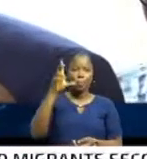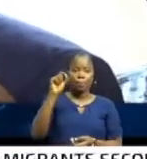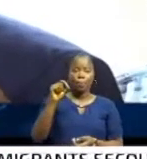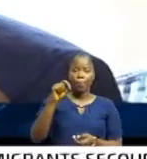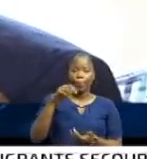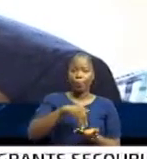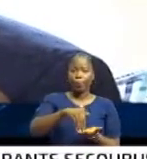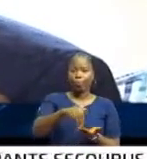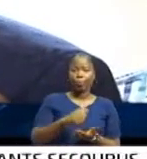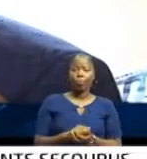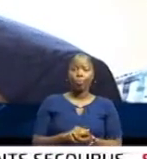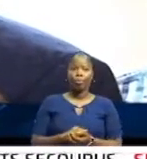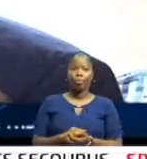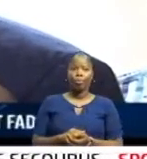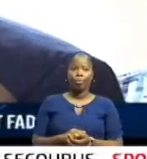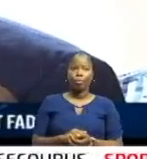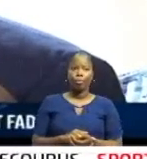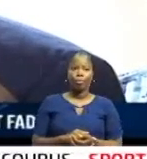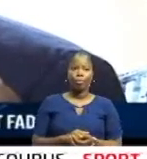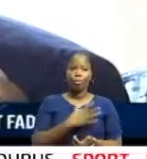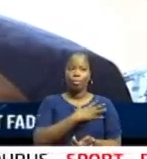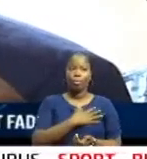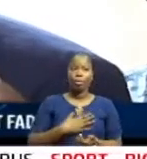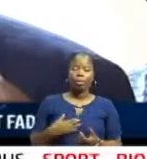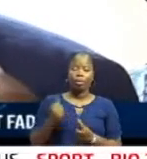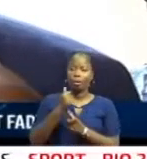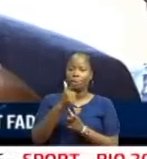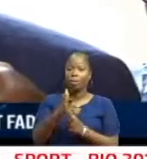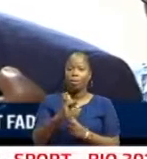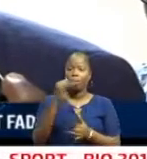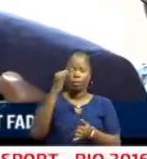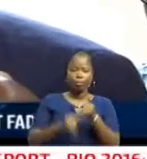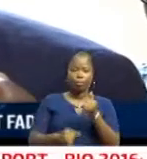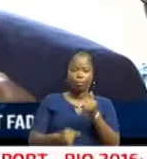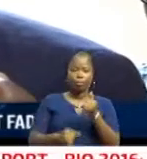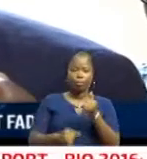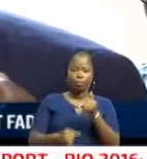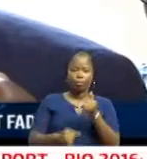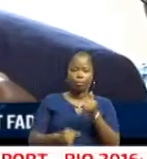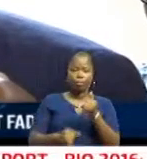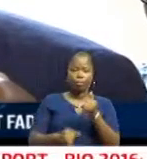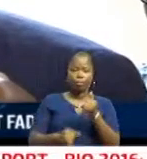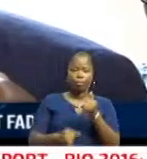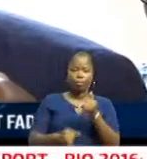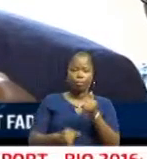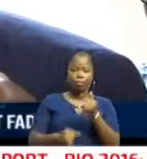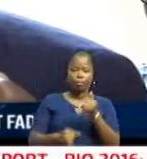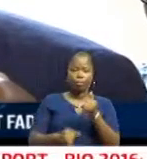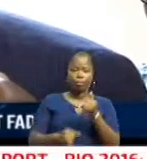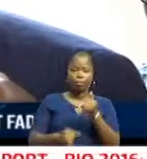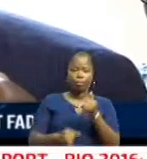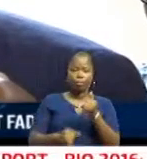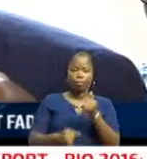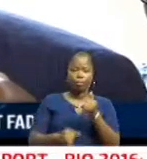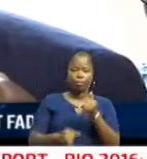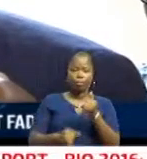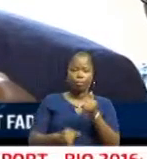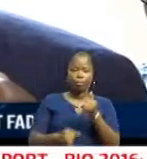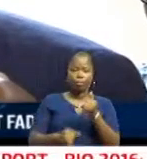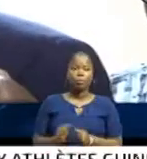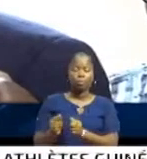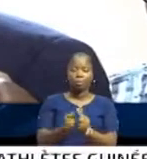précis et à la fin vous pouvez comprendre quand même après avoir constaté de visu les